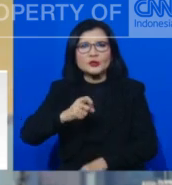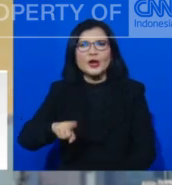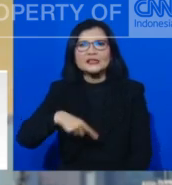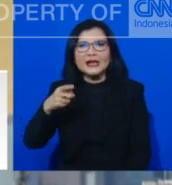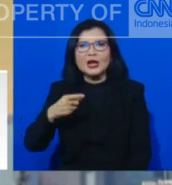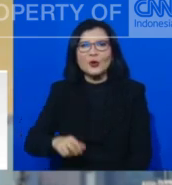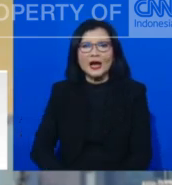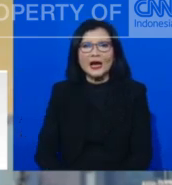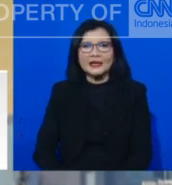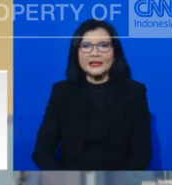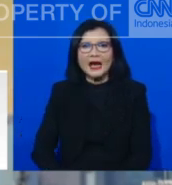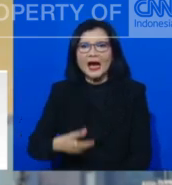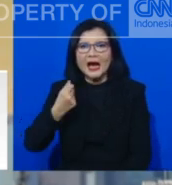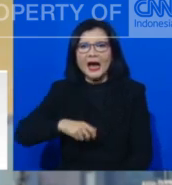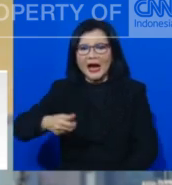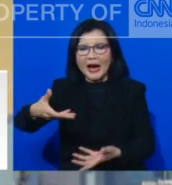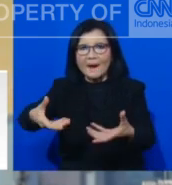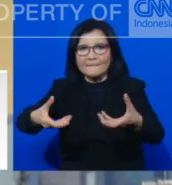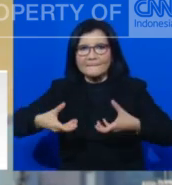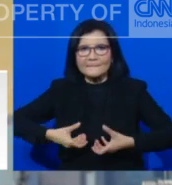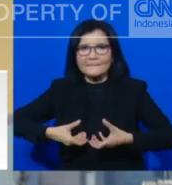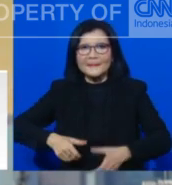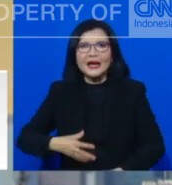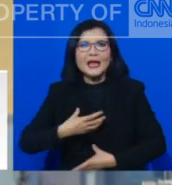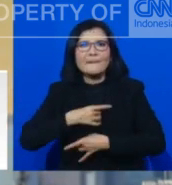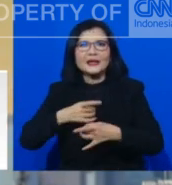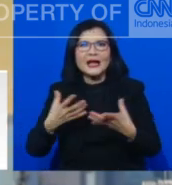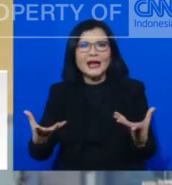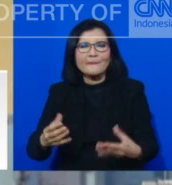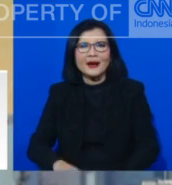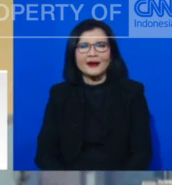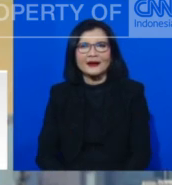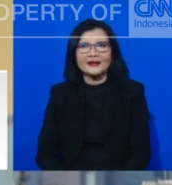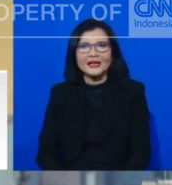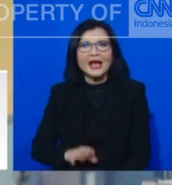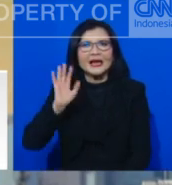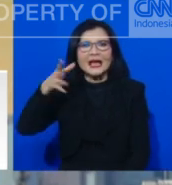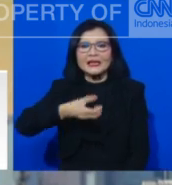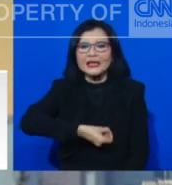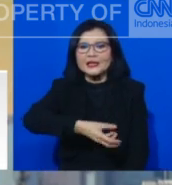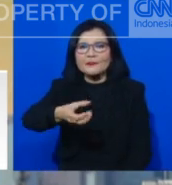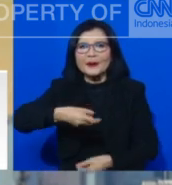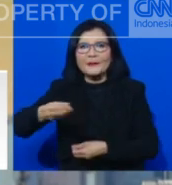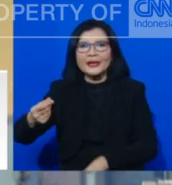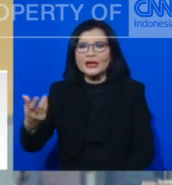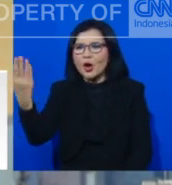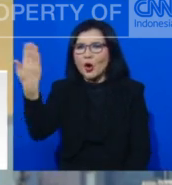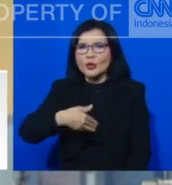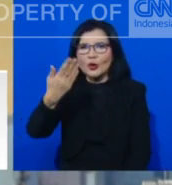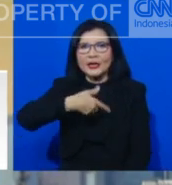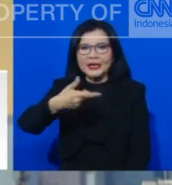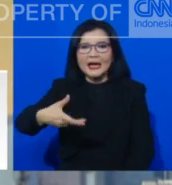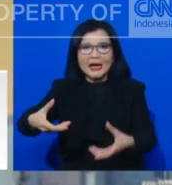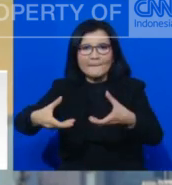gimana dengan goodie bag tahun ini kira-kira ada yang menarik nggak dari goodie bag yang nantinya akan dibagikan kepada seluruh pengunjung yang hadir dalam di